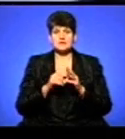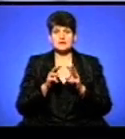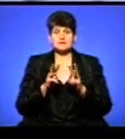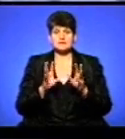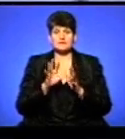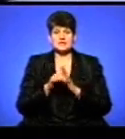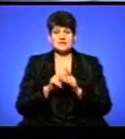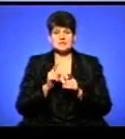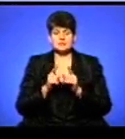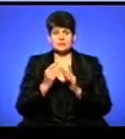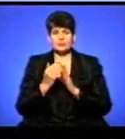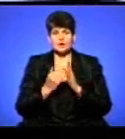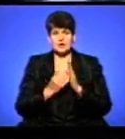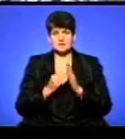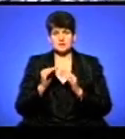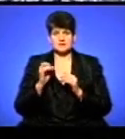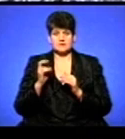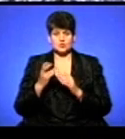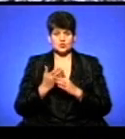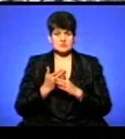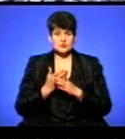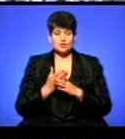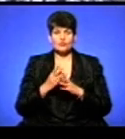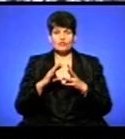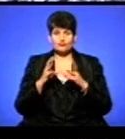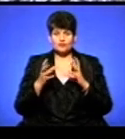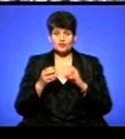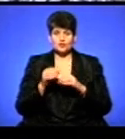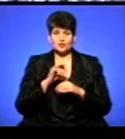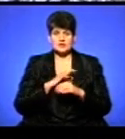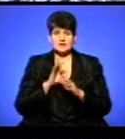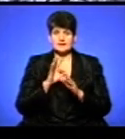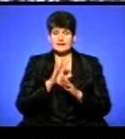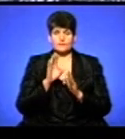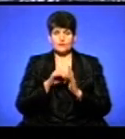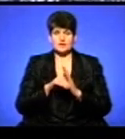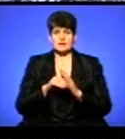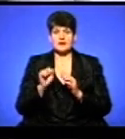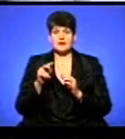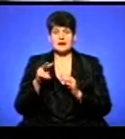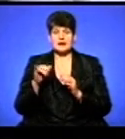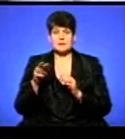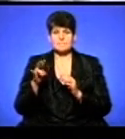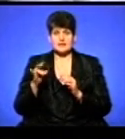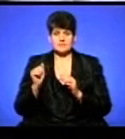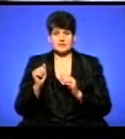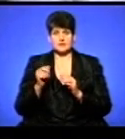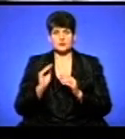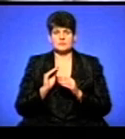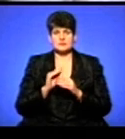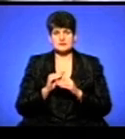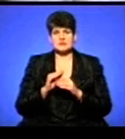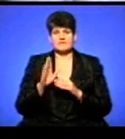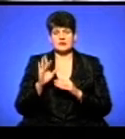вніс зміни до програми житлових субсидій. До сукупного доходу не враховують аліменти та дотацію за молодняк великої рогатої худоби.